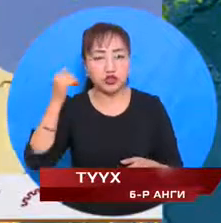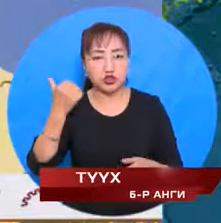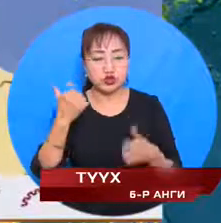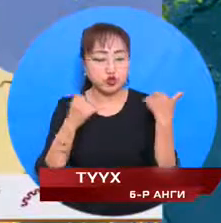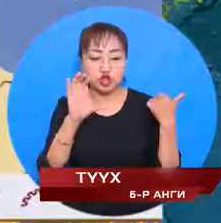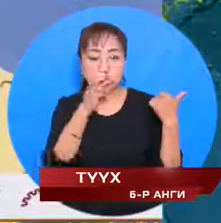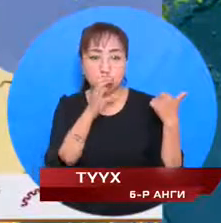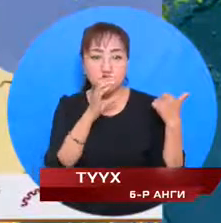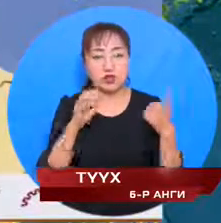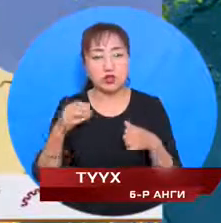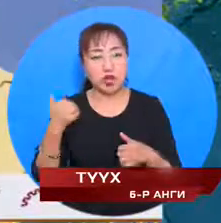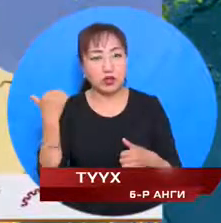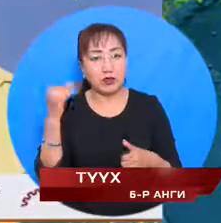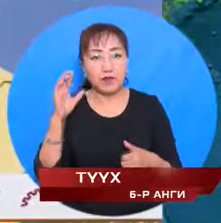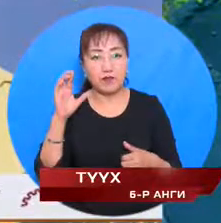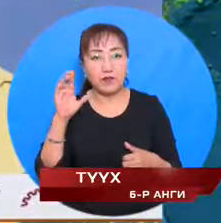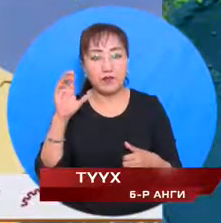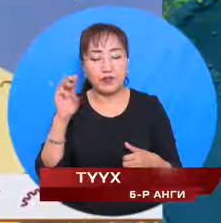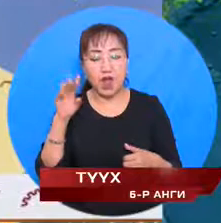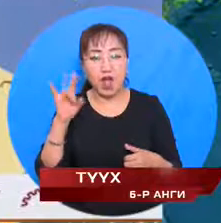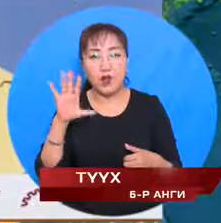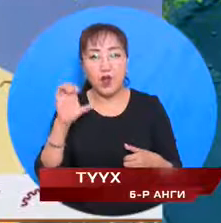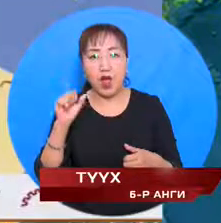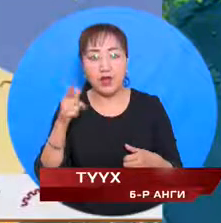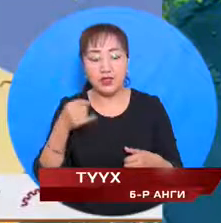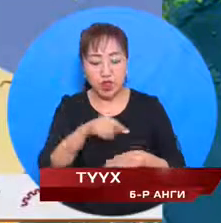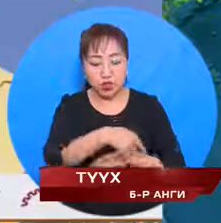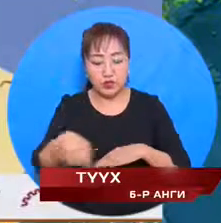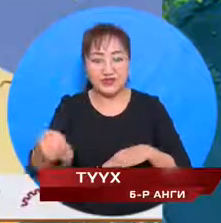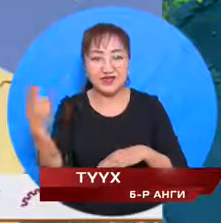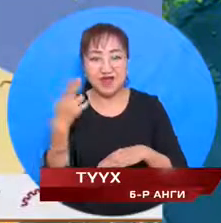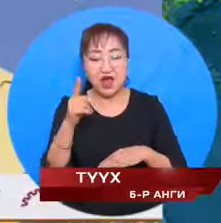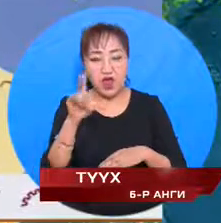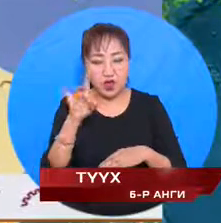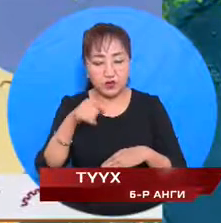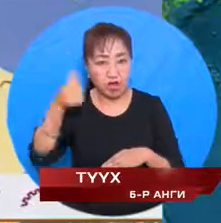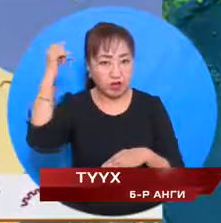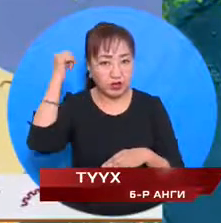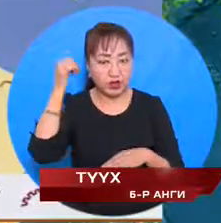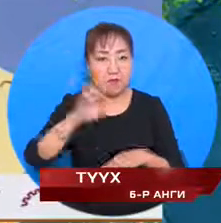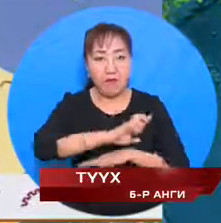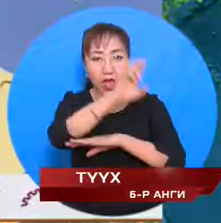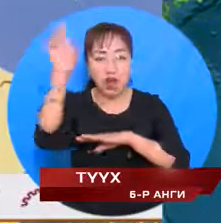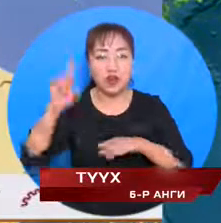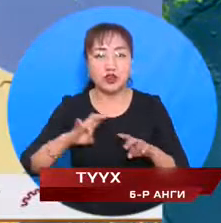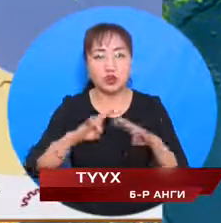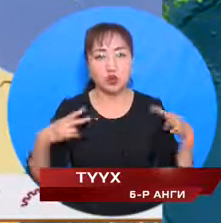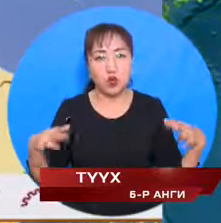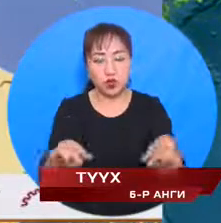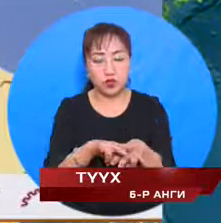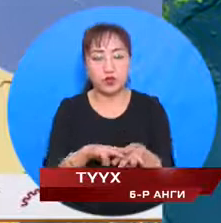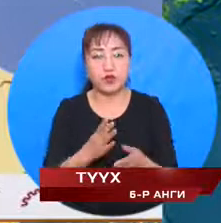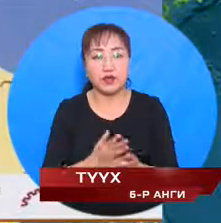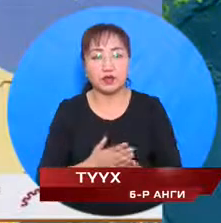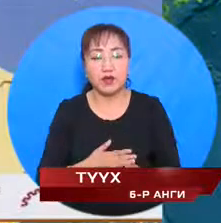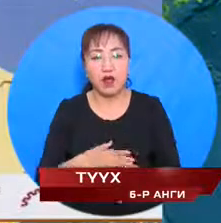уул, умардад байгаль нуур, өмнөд цагаан хэрэм хүрч байв. Хүннүүчүүд мал аж ахуйг голон эрхлэхийн зэрэгцээ баг зэрэг